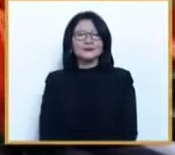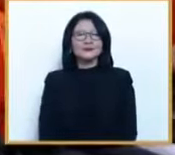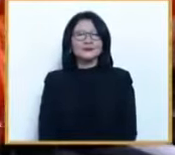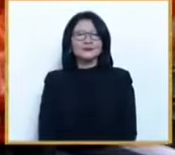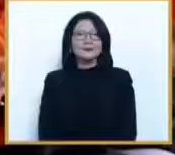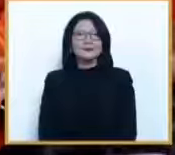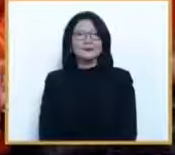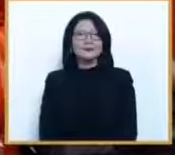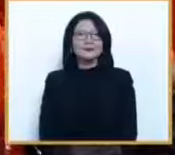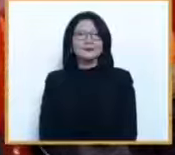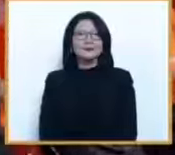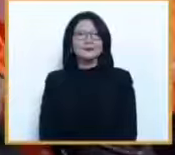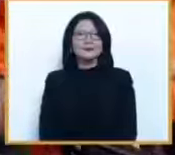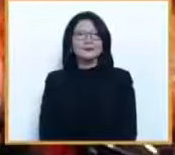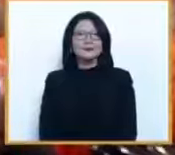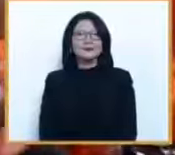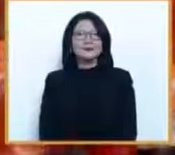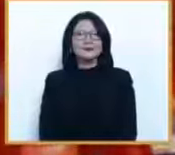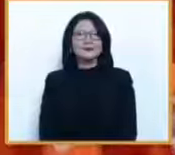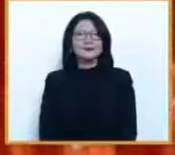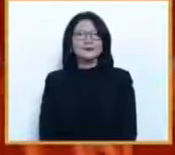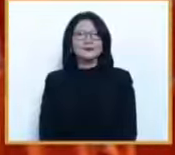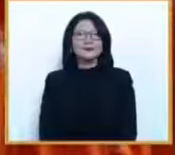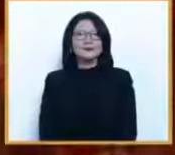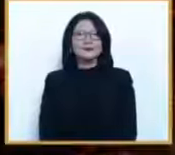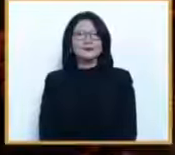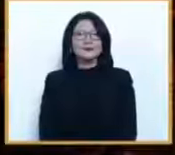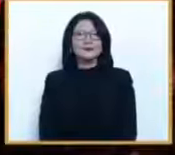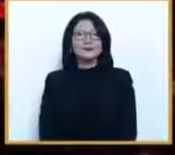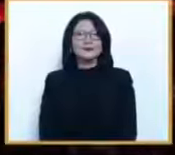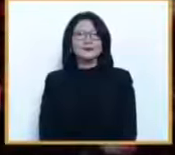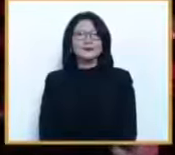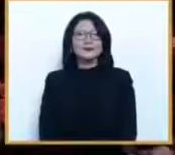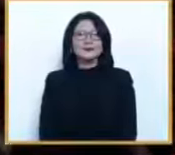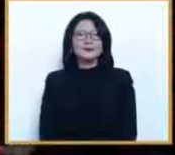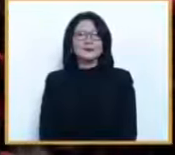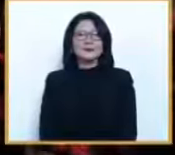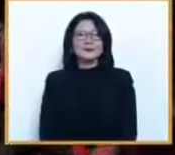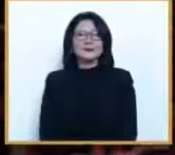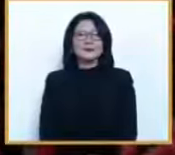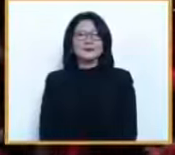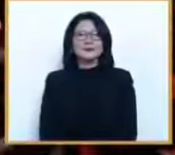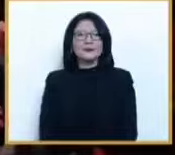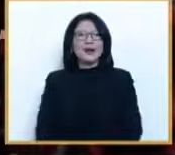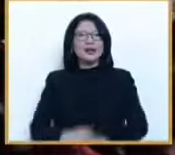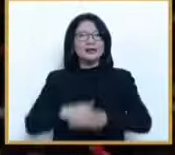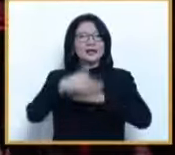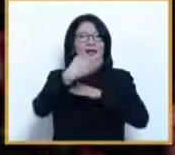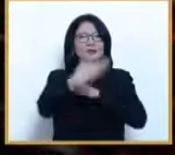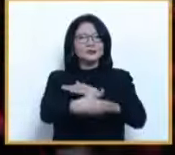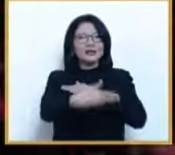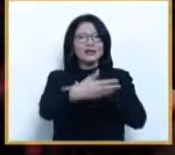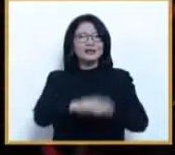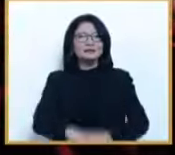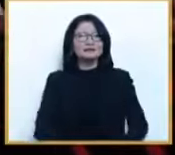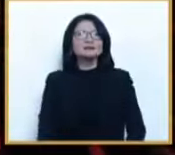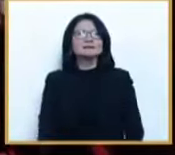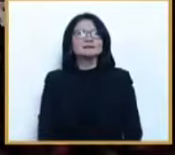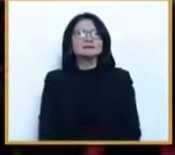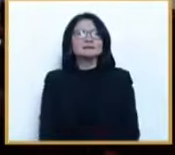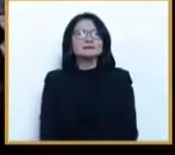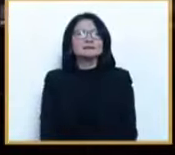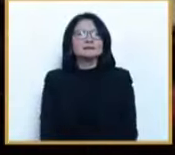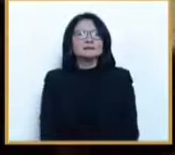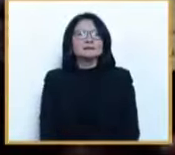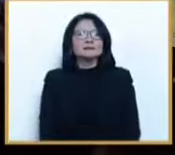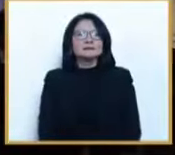du Ya baik dan hadirin dan juga pema baik Cukup kita lanjutkan kembali baik mohon ter kita akan ada